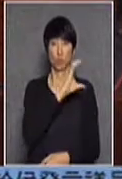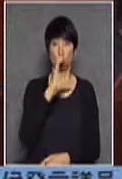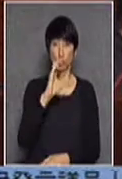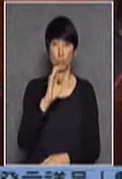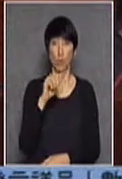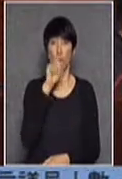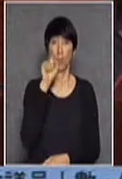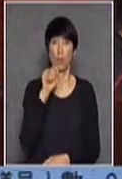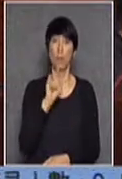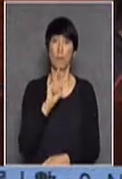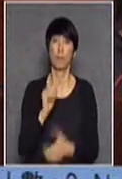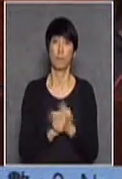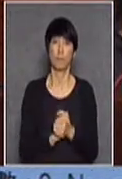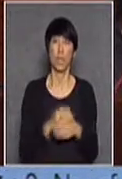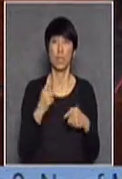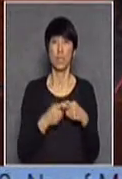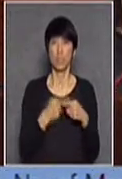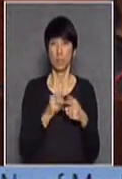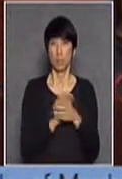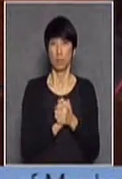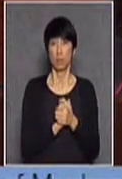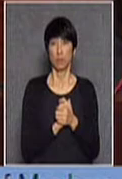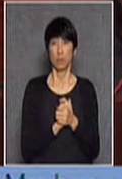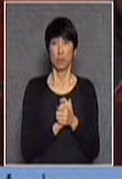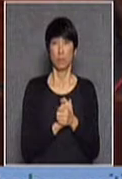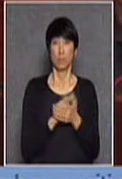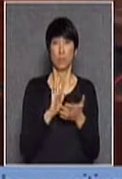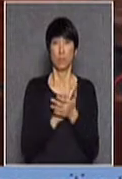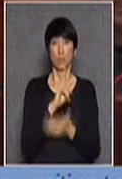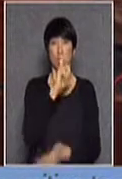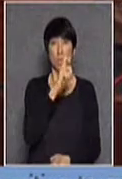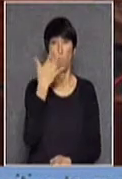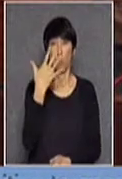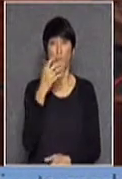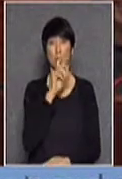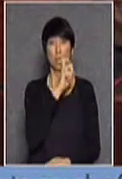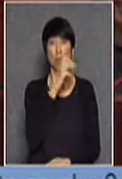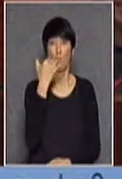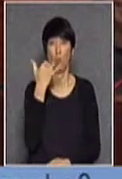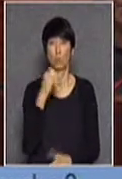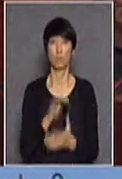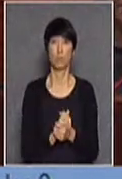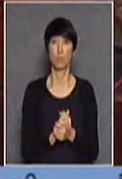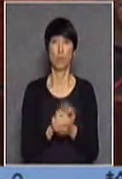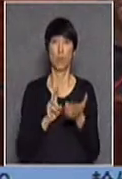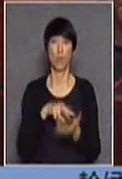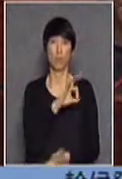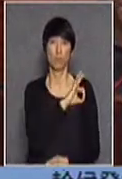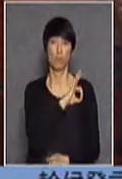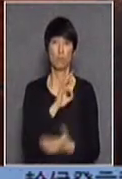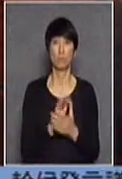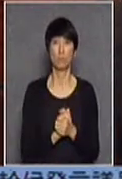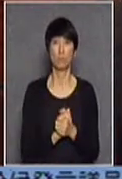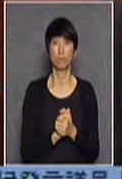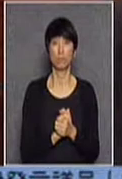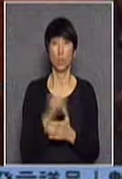係其實喺呢個嘅1995年，我唔記得1995年1996啦，當時立法局通